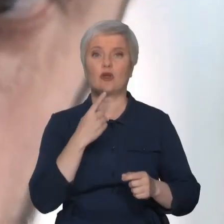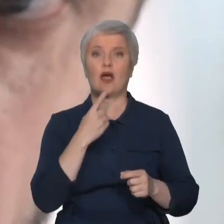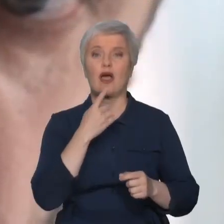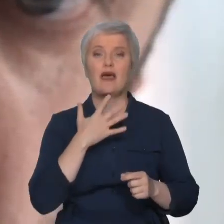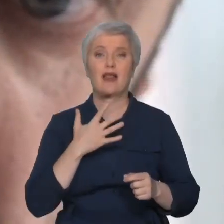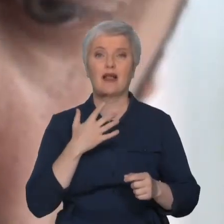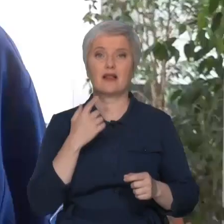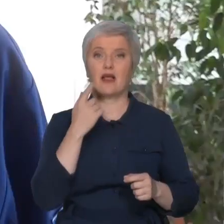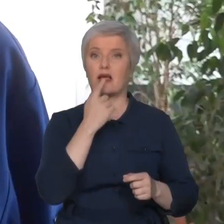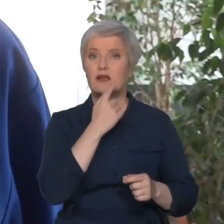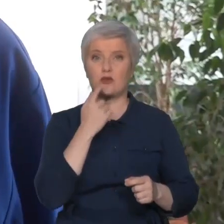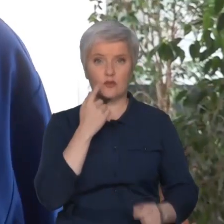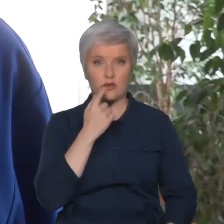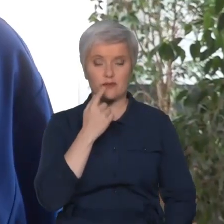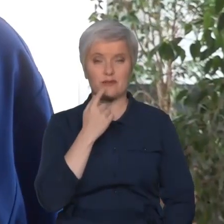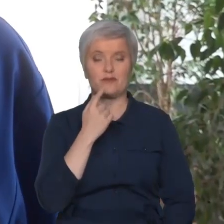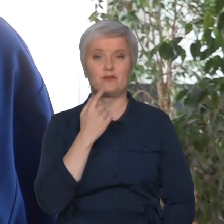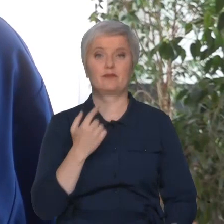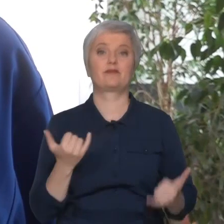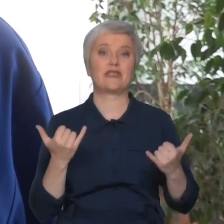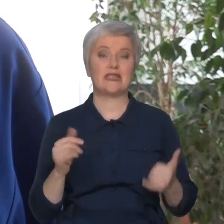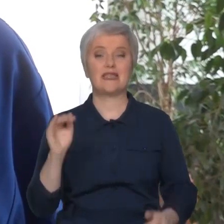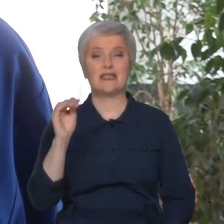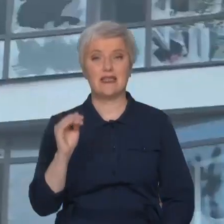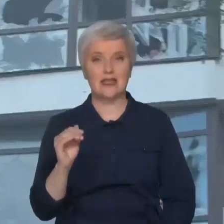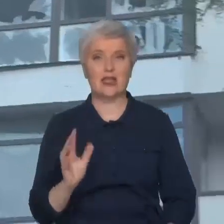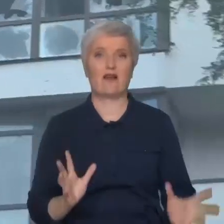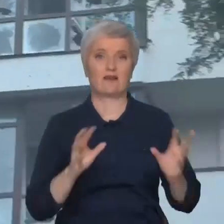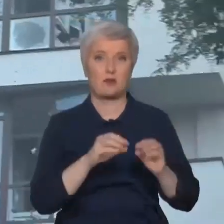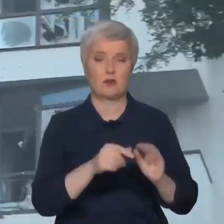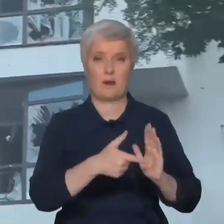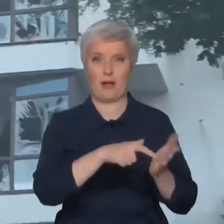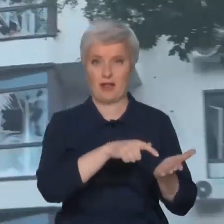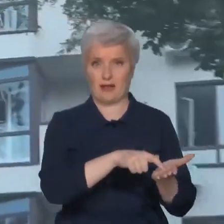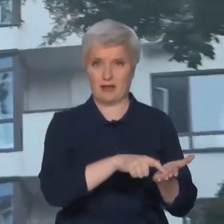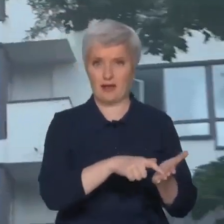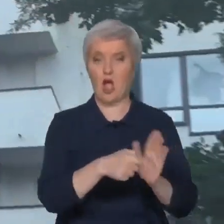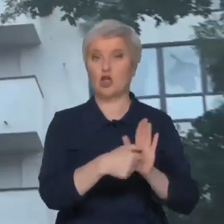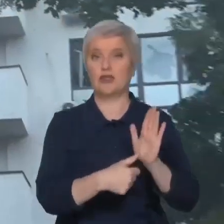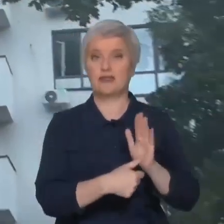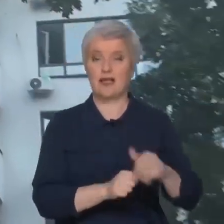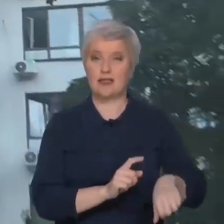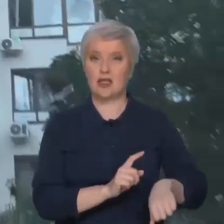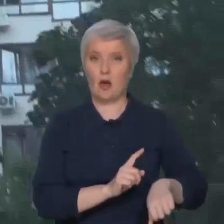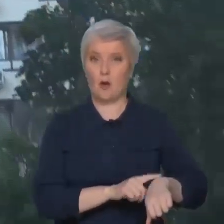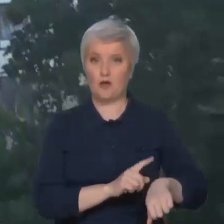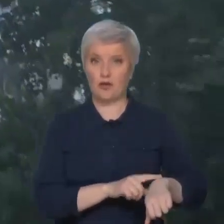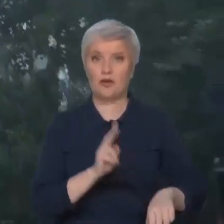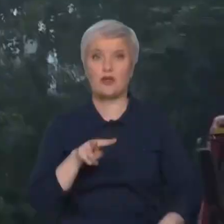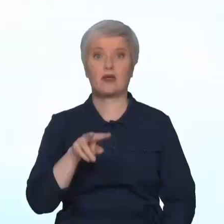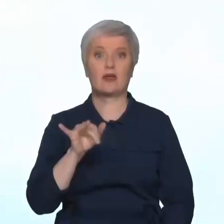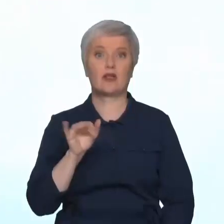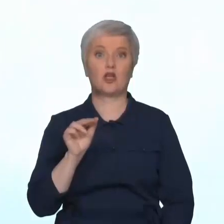слизова нижньої губи. Зараз дитина на загальних палатах. Станом на 16-ту годину столичний голова Віталій